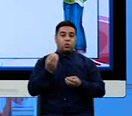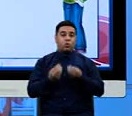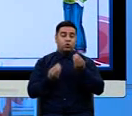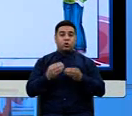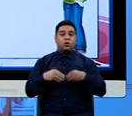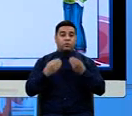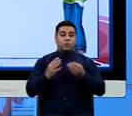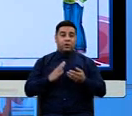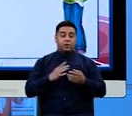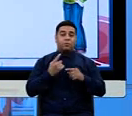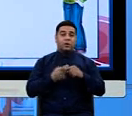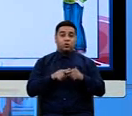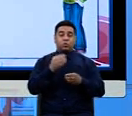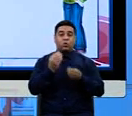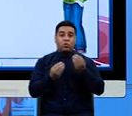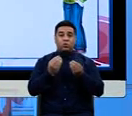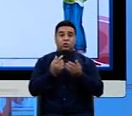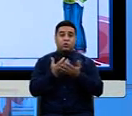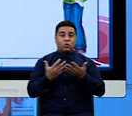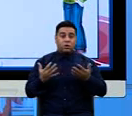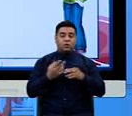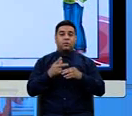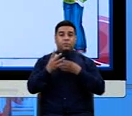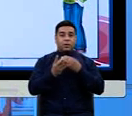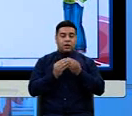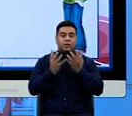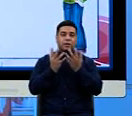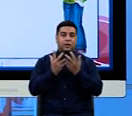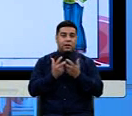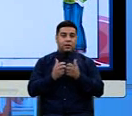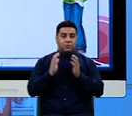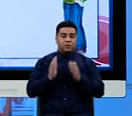berilgan. Keling, mana shu o'yinchoqlarni biz birgalikda sinab chiqamiz.